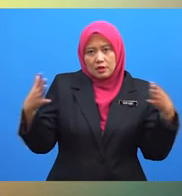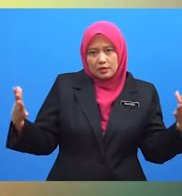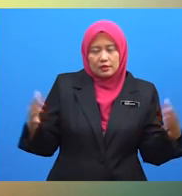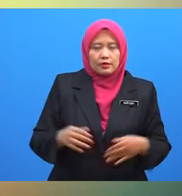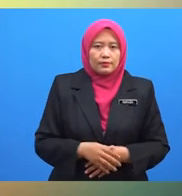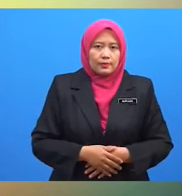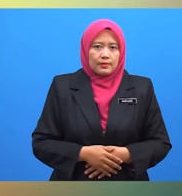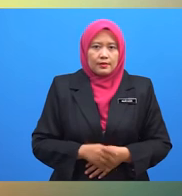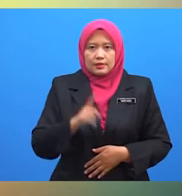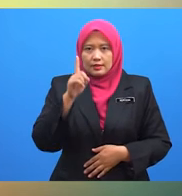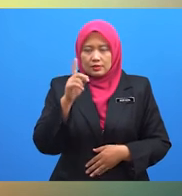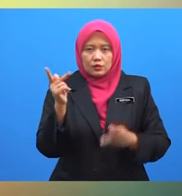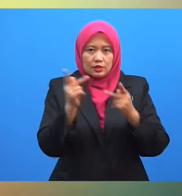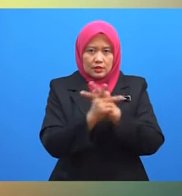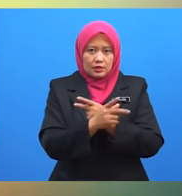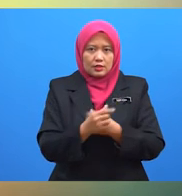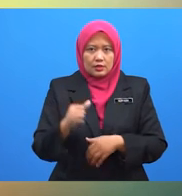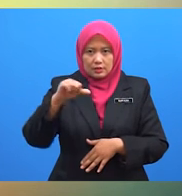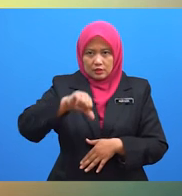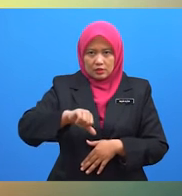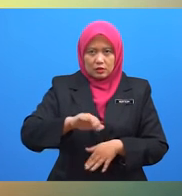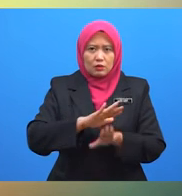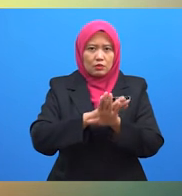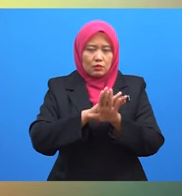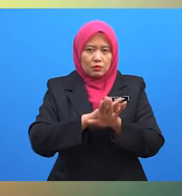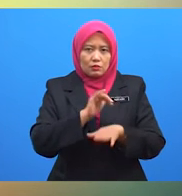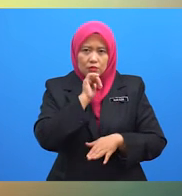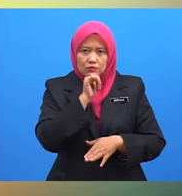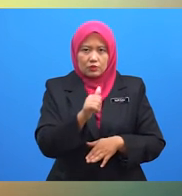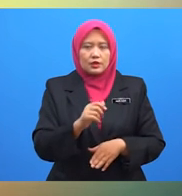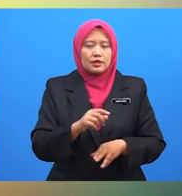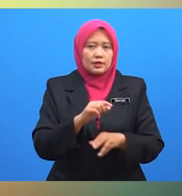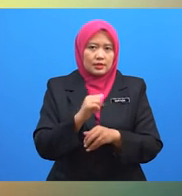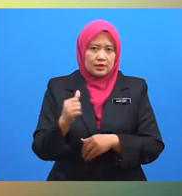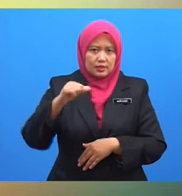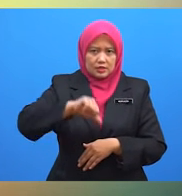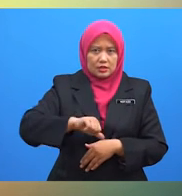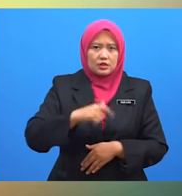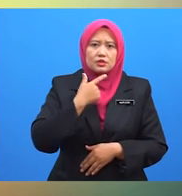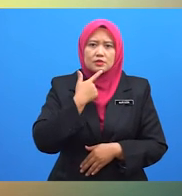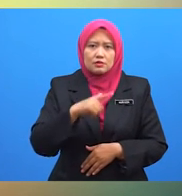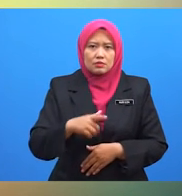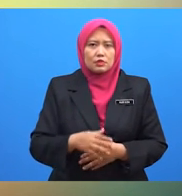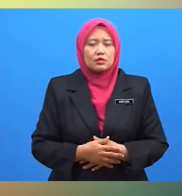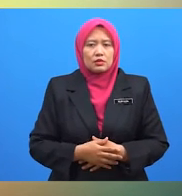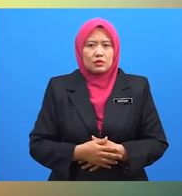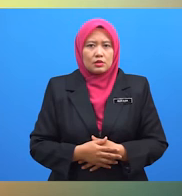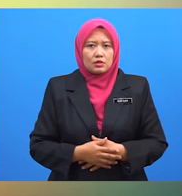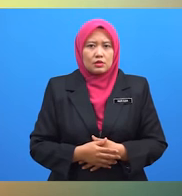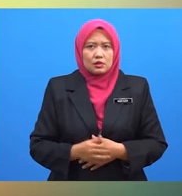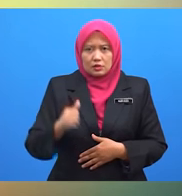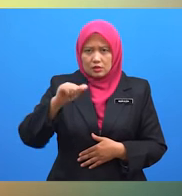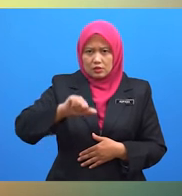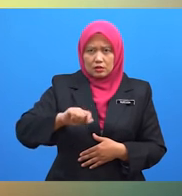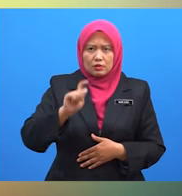bukan berarti akan gagal selamanya. Kerana dengan kegagalan tersebut menjadi pemangkin